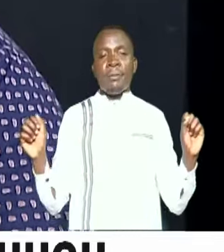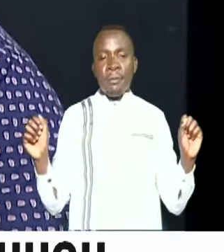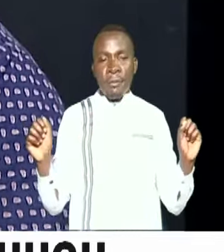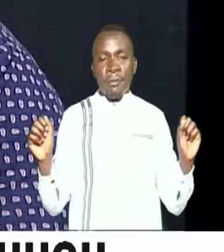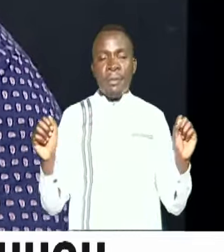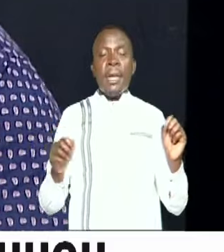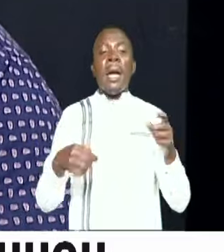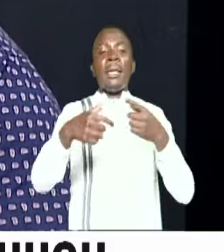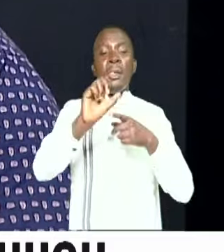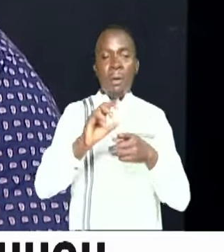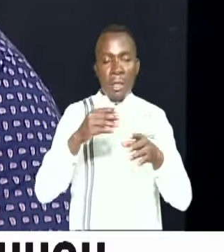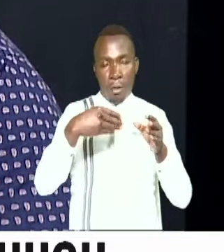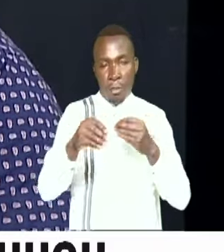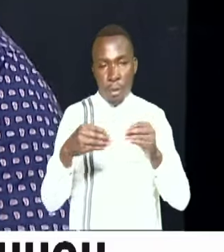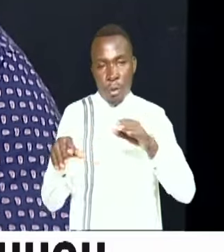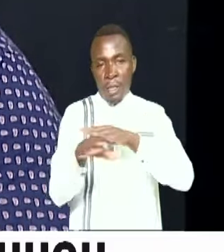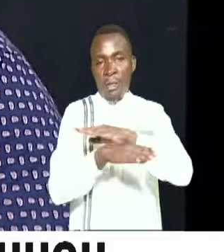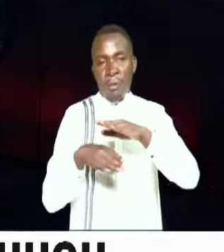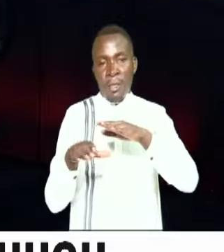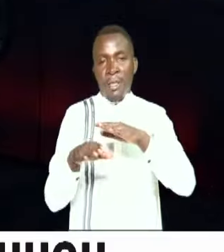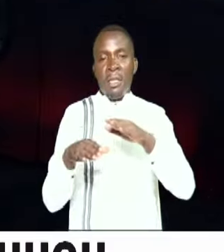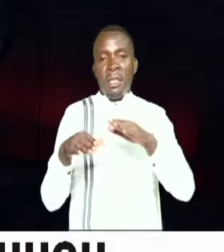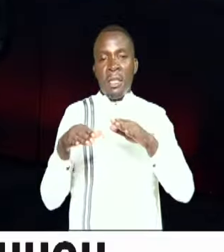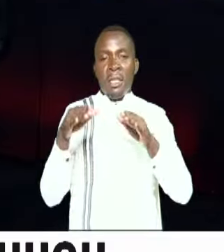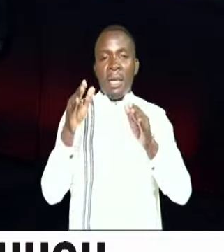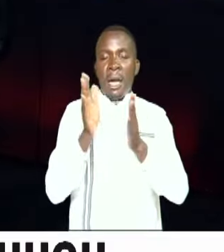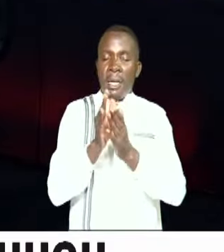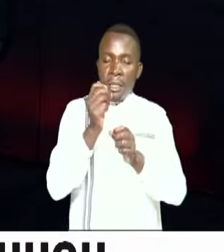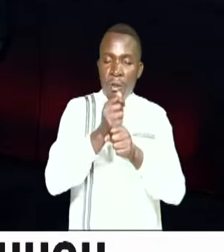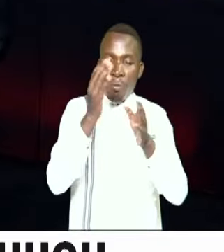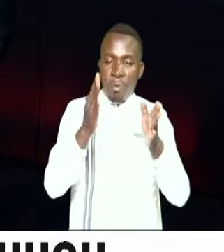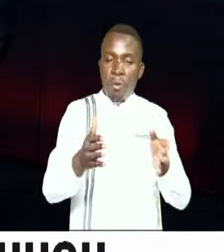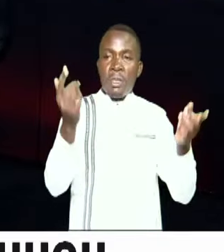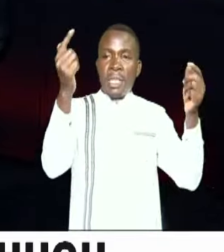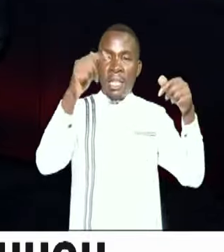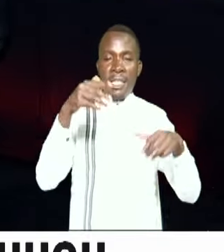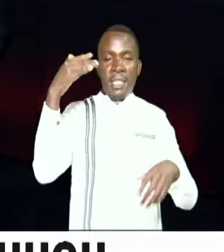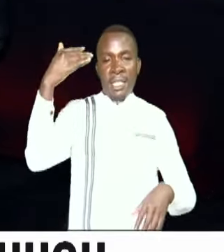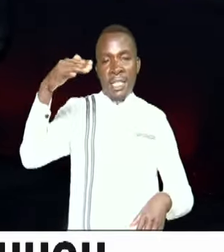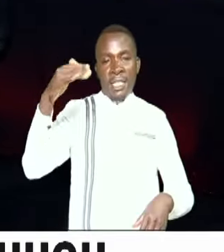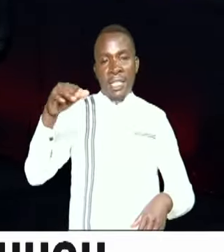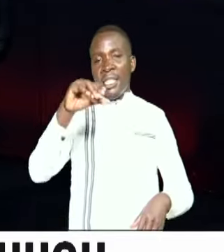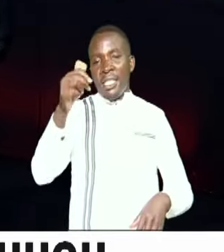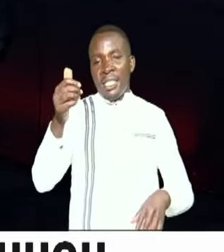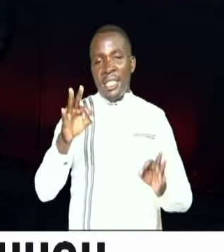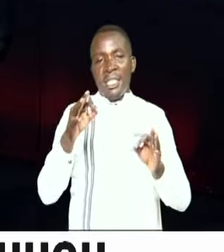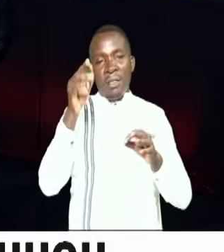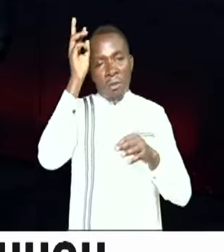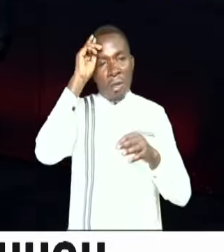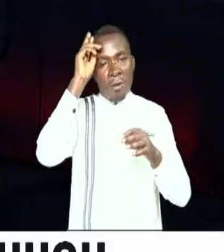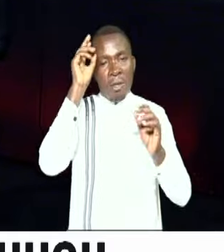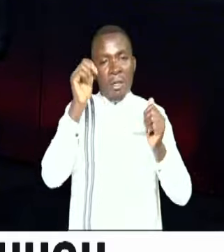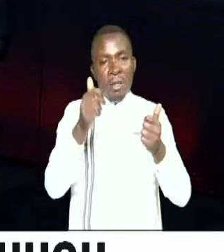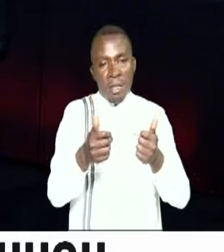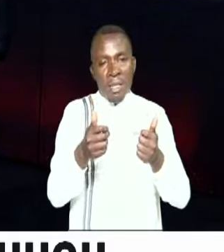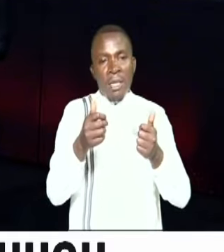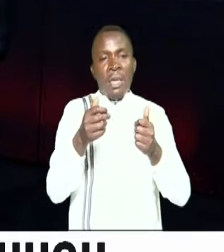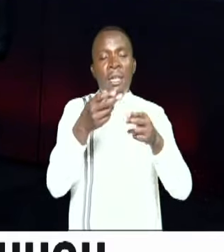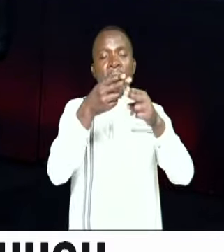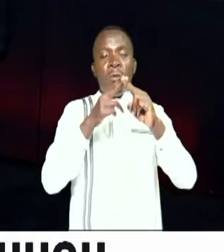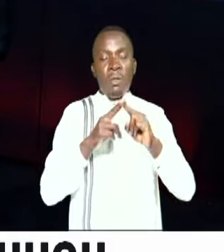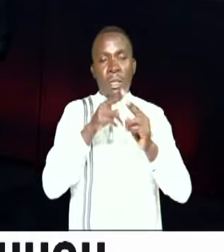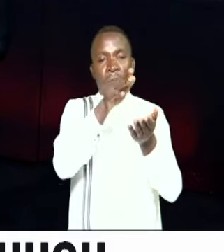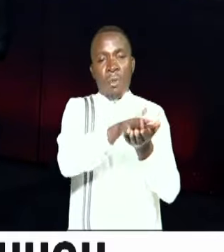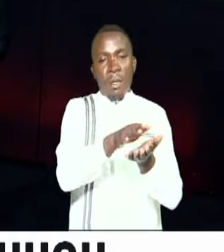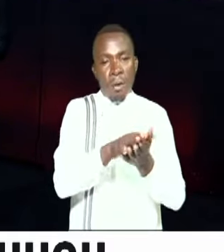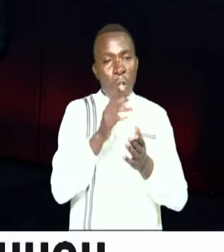raw materials. Noba raw materials yari ihenze, haje wa mukozi ukuye hanze nawe aje ahenze. Noneho n'ikindi tutakwibagirwa nuko nk'ibirebye nk'inguzanyo za banki nazo